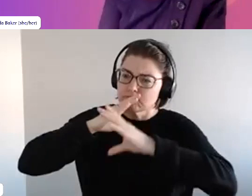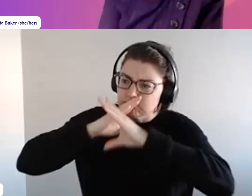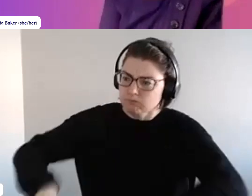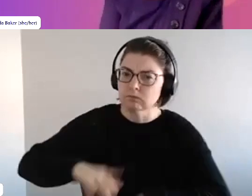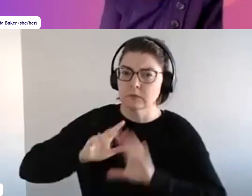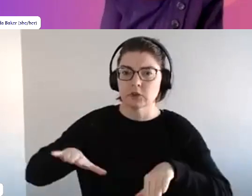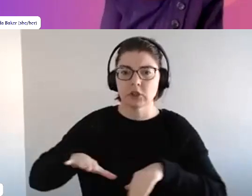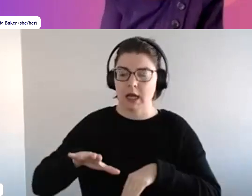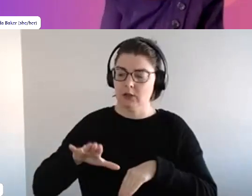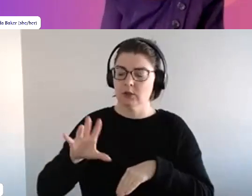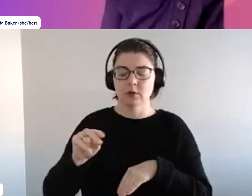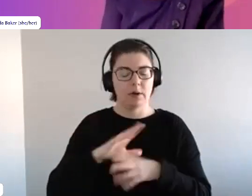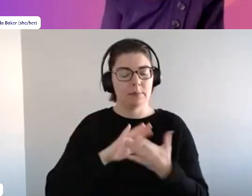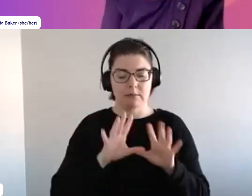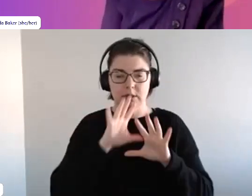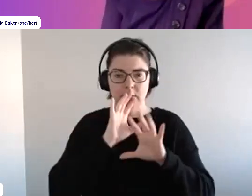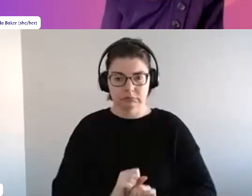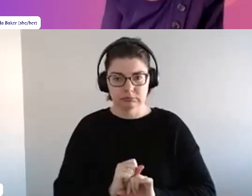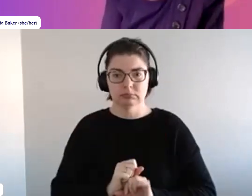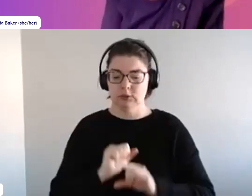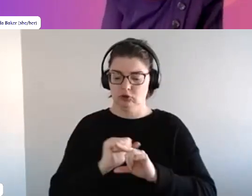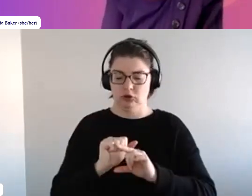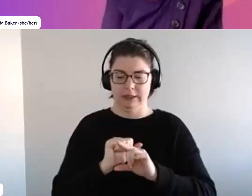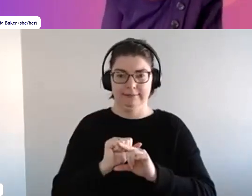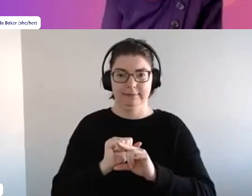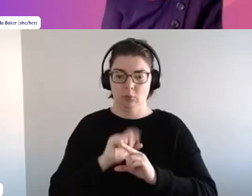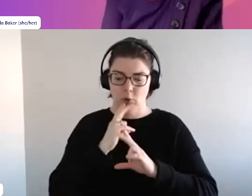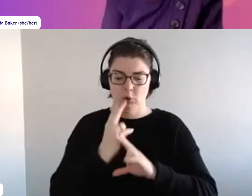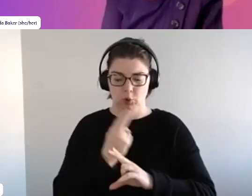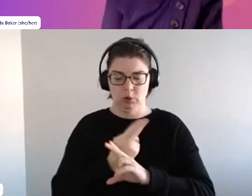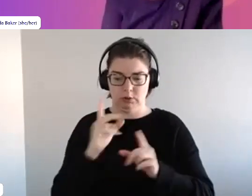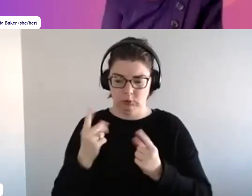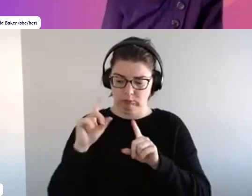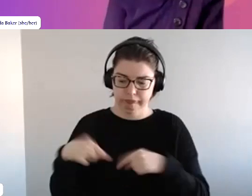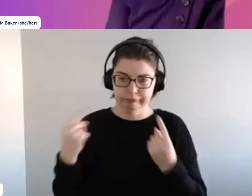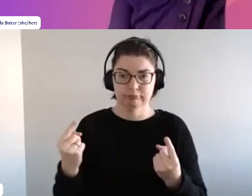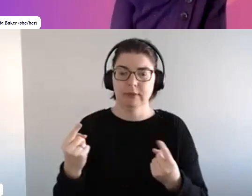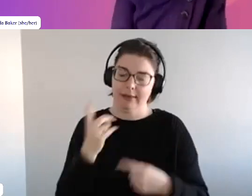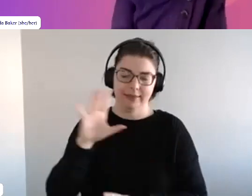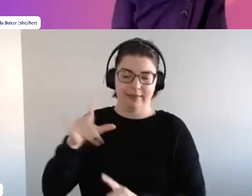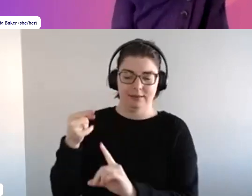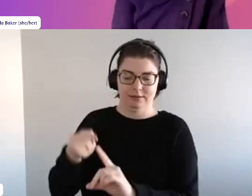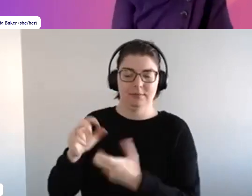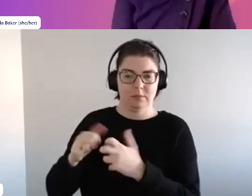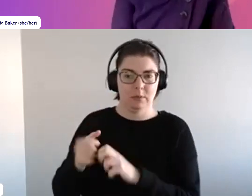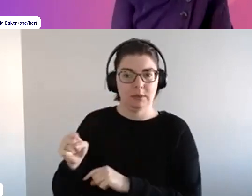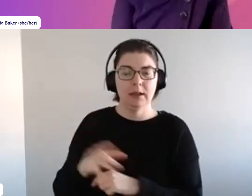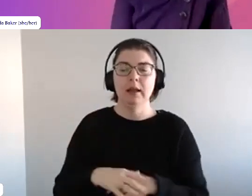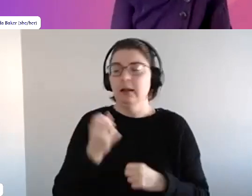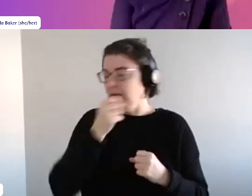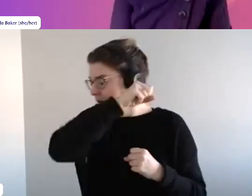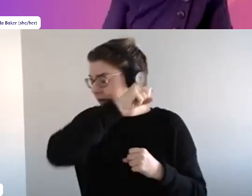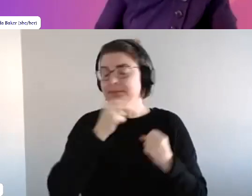de faire taire l'enfant délibérément mais c'est la routine la façon des gens étaient formés qu'ils connaissent généralement